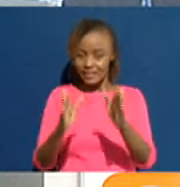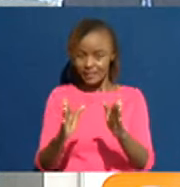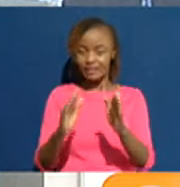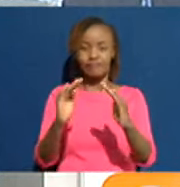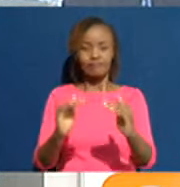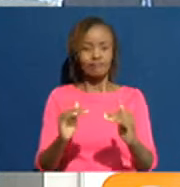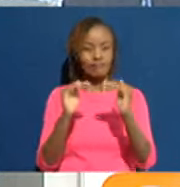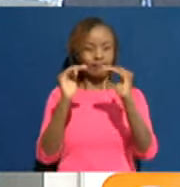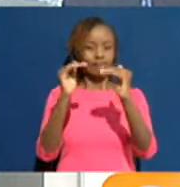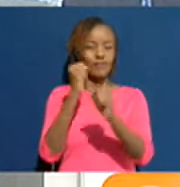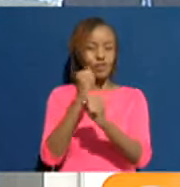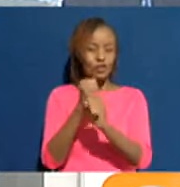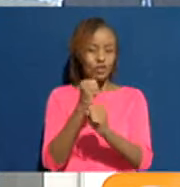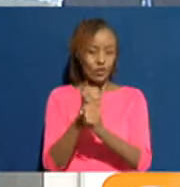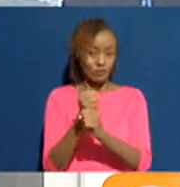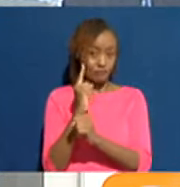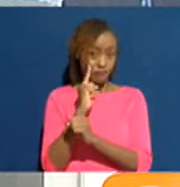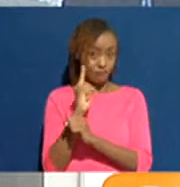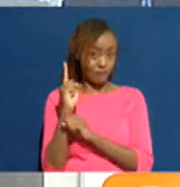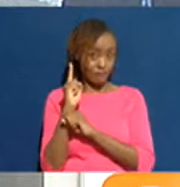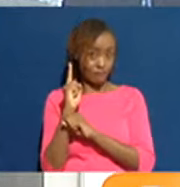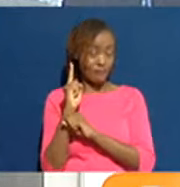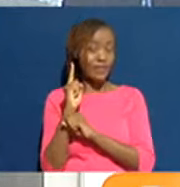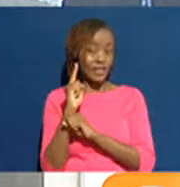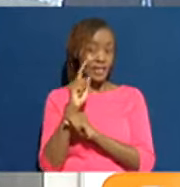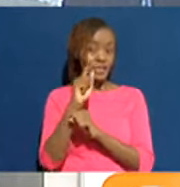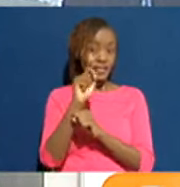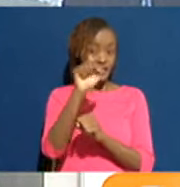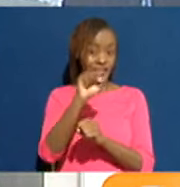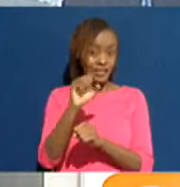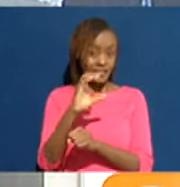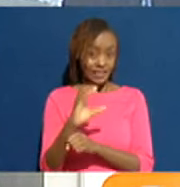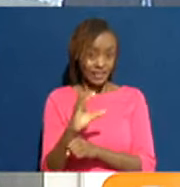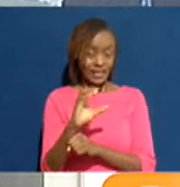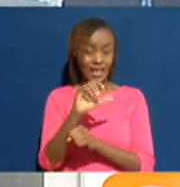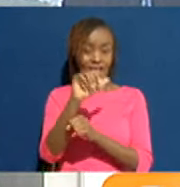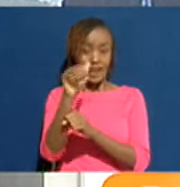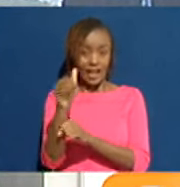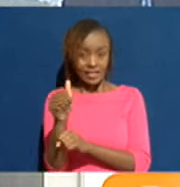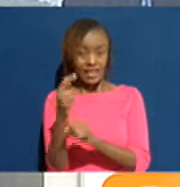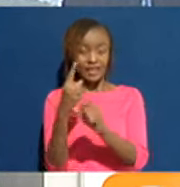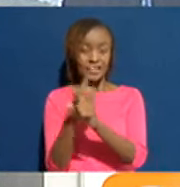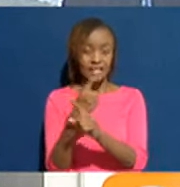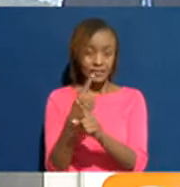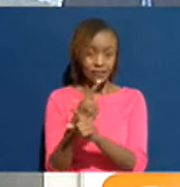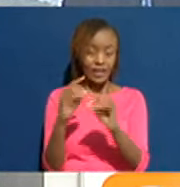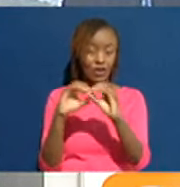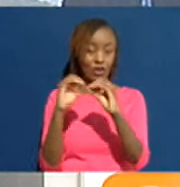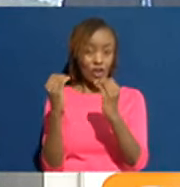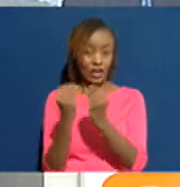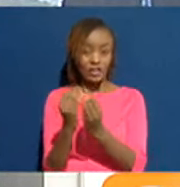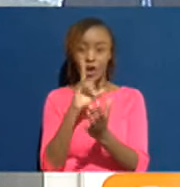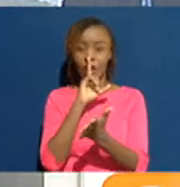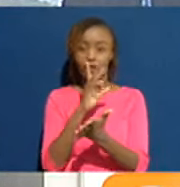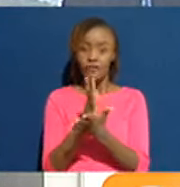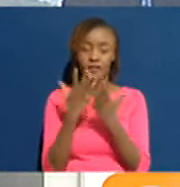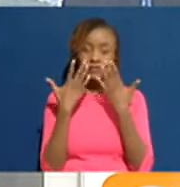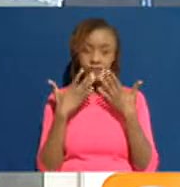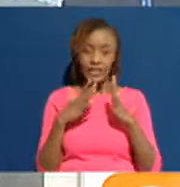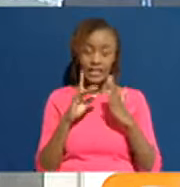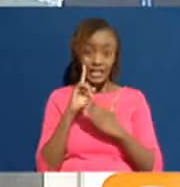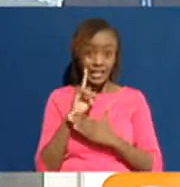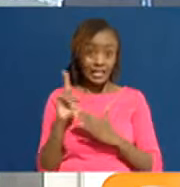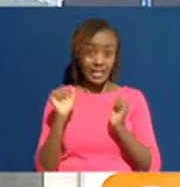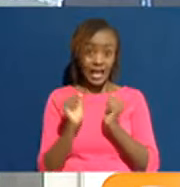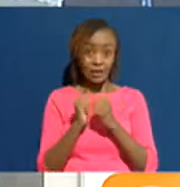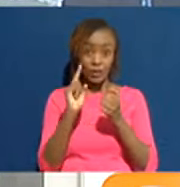saini kati ya tume ya kuwaajiri walimu nchini TSC na vyama vya kuwakilisha walimu hii leo. Mwafaka huu ukitokea